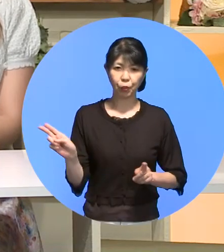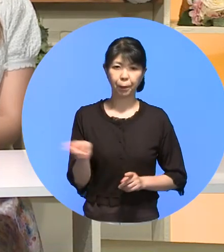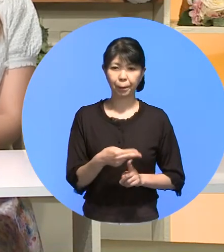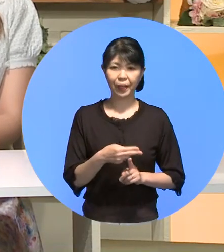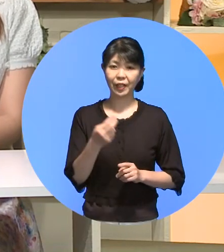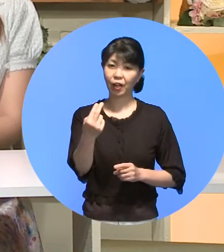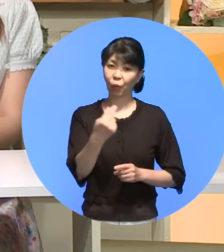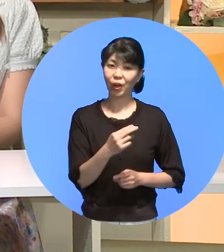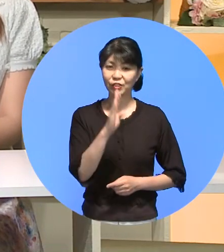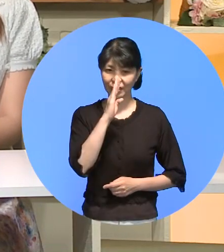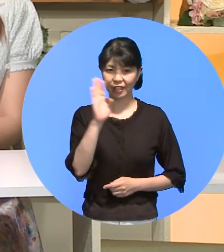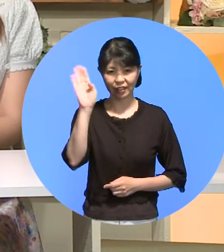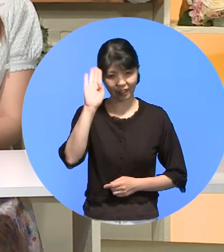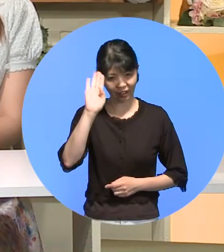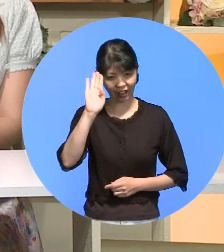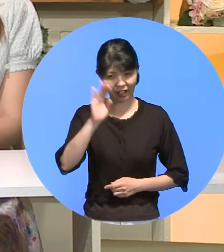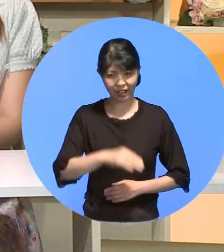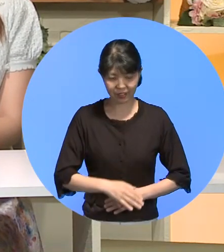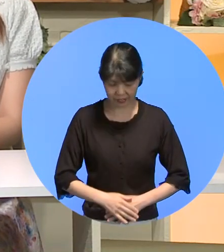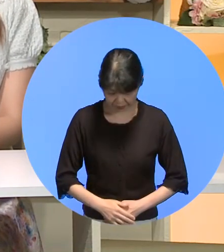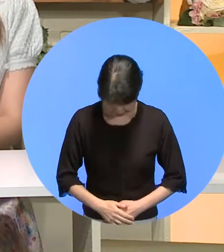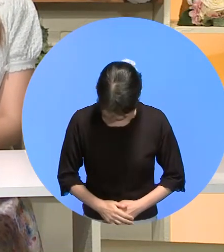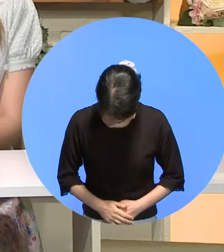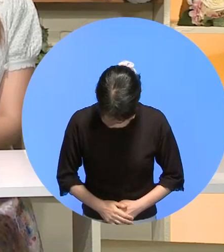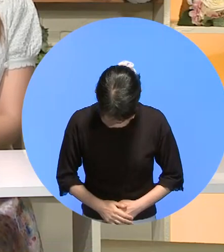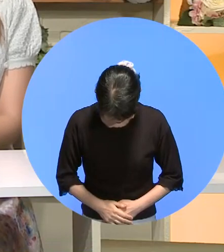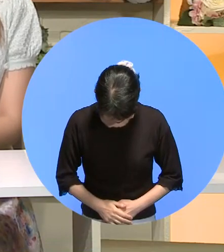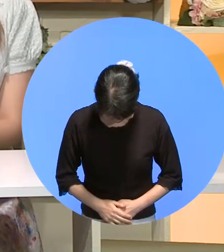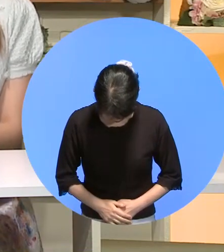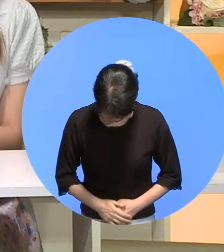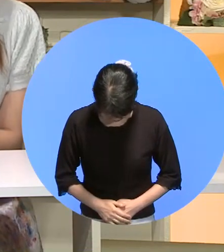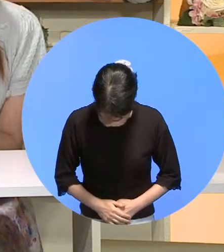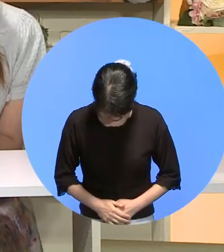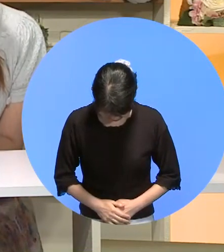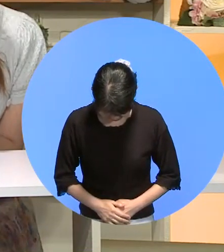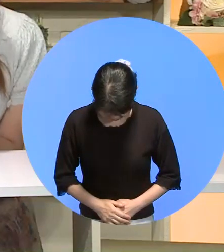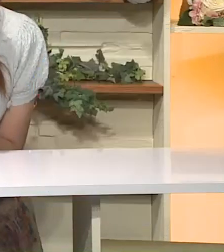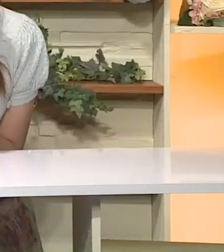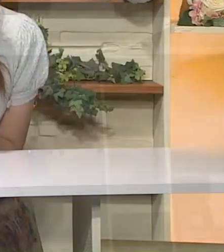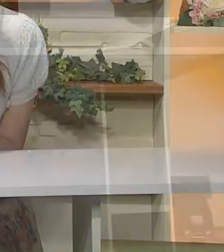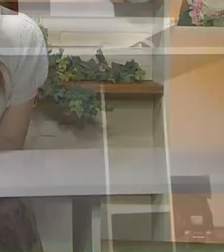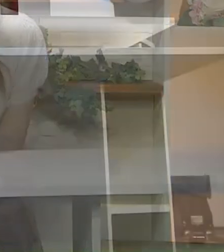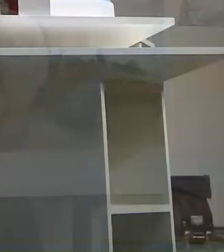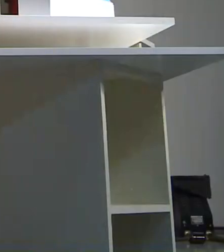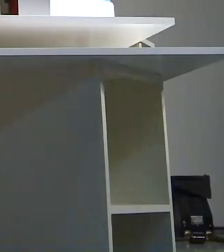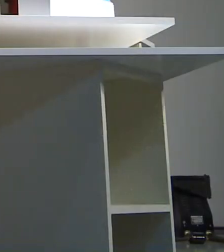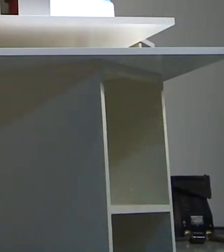ひご覧ください。それではまた、さようなら。 さようなら。